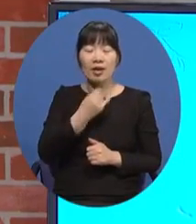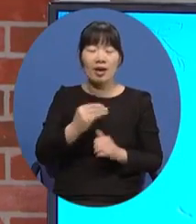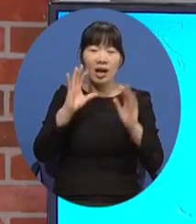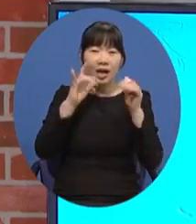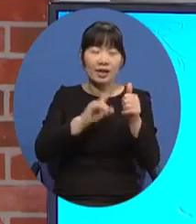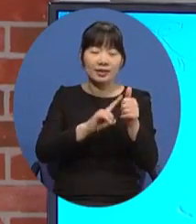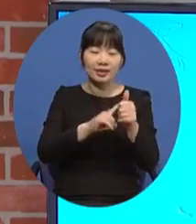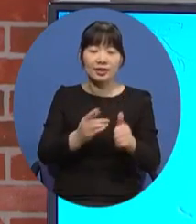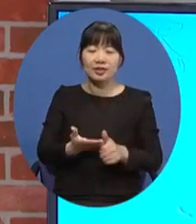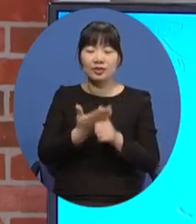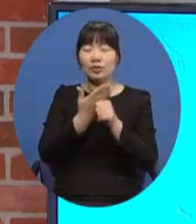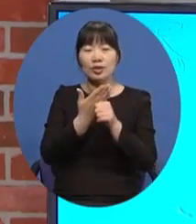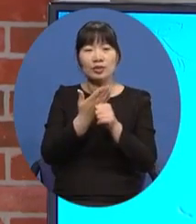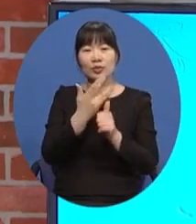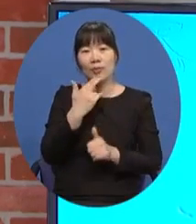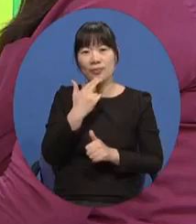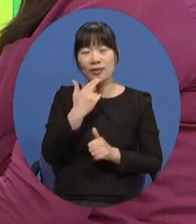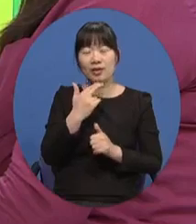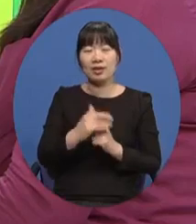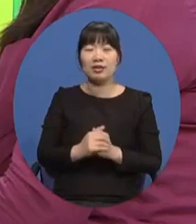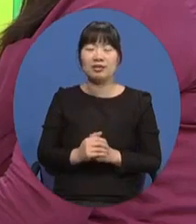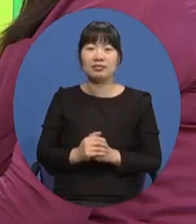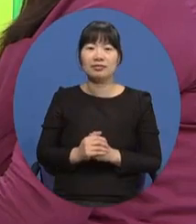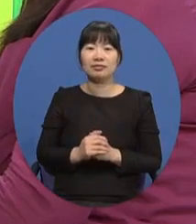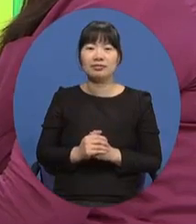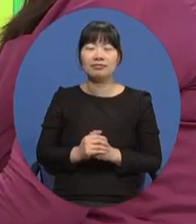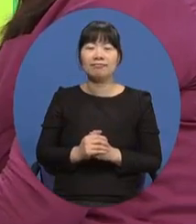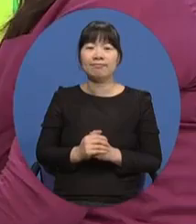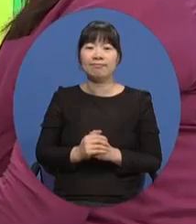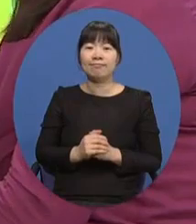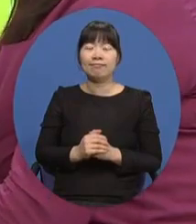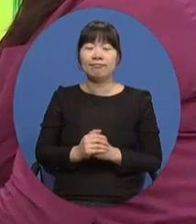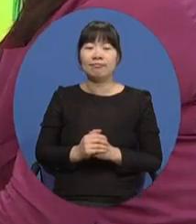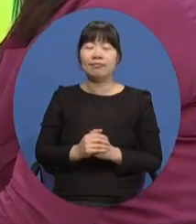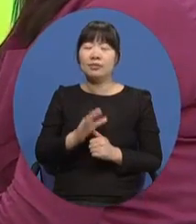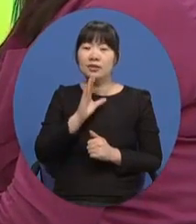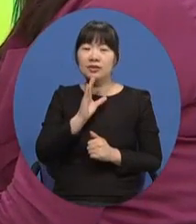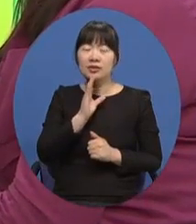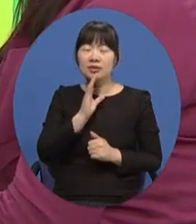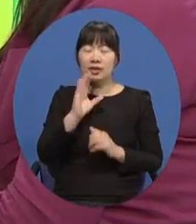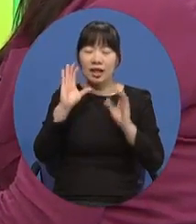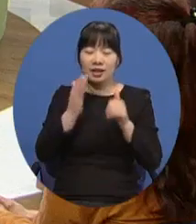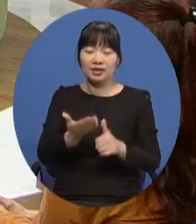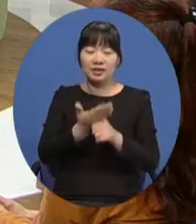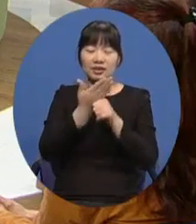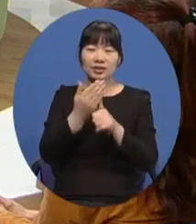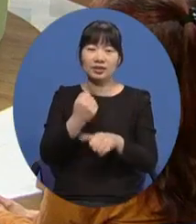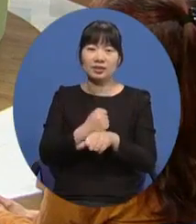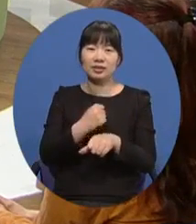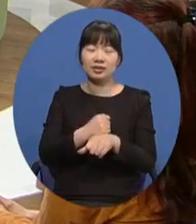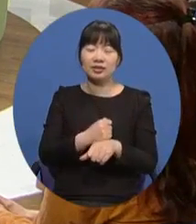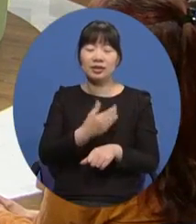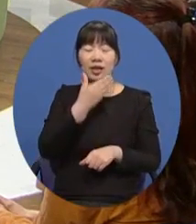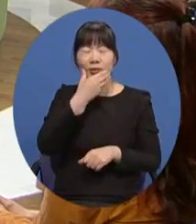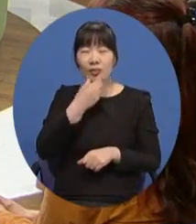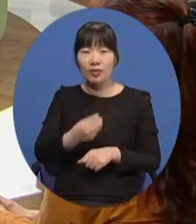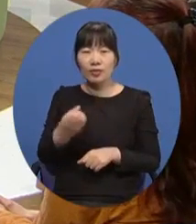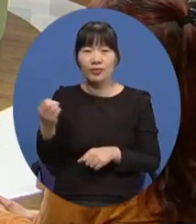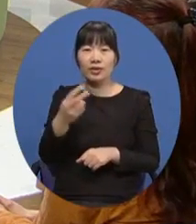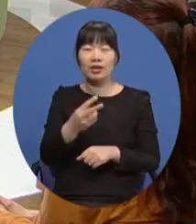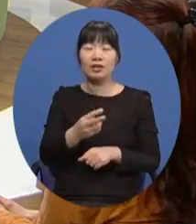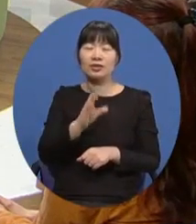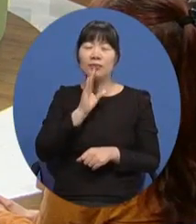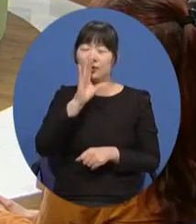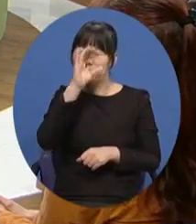아이를 길러낼 수는 없다 하는 것이 제 생각입니다. 그렇게 정말 아기를 길러내는 게 행복하고 아